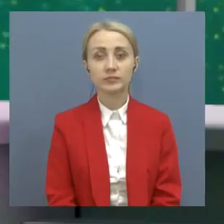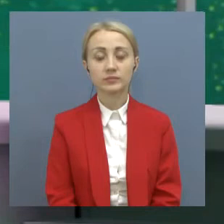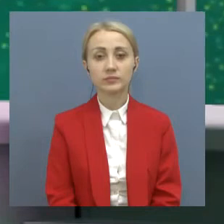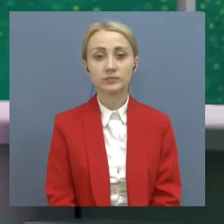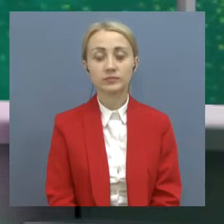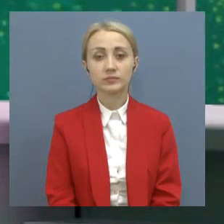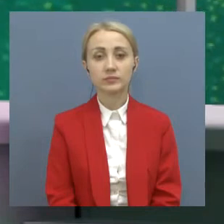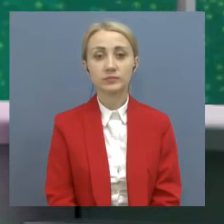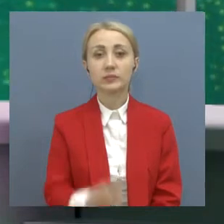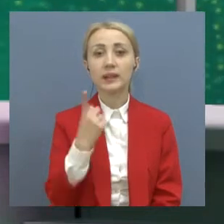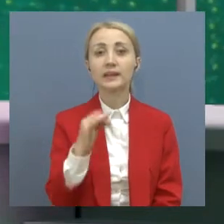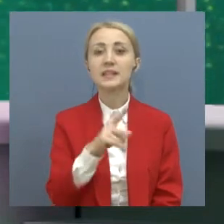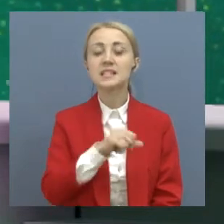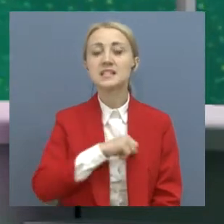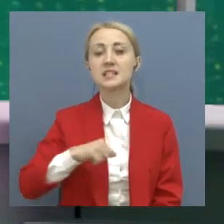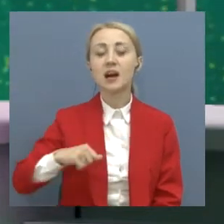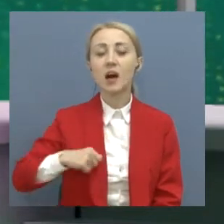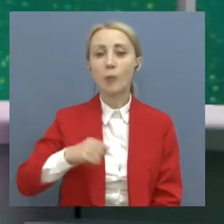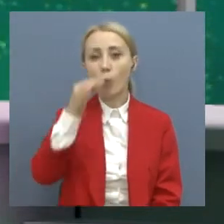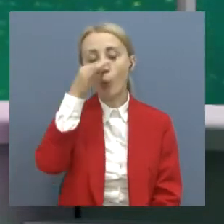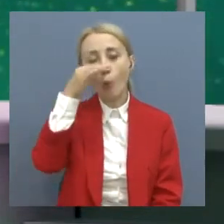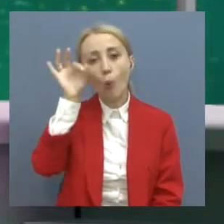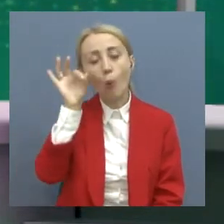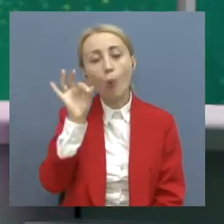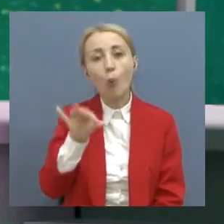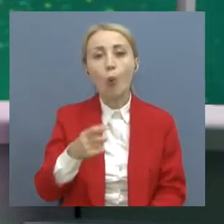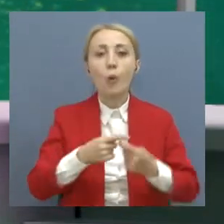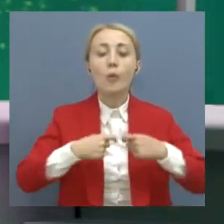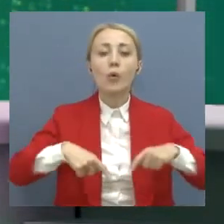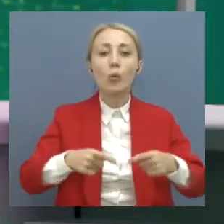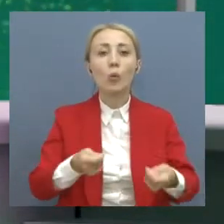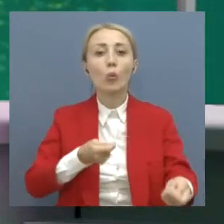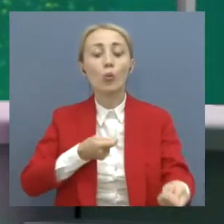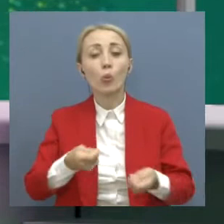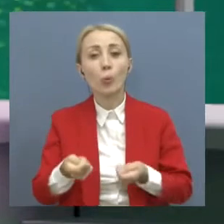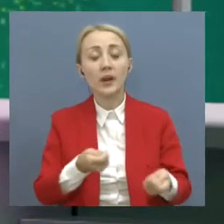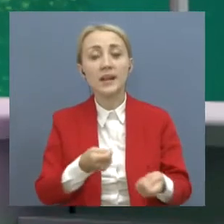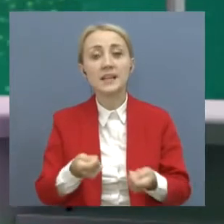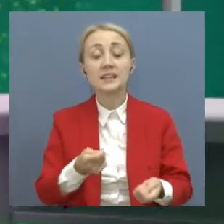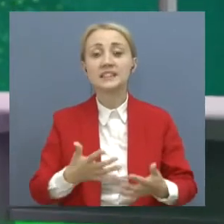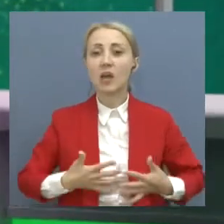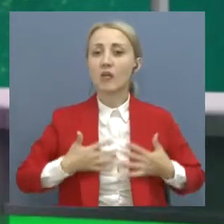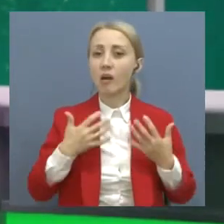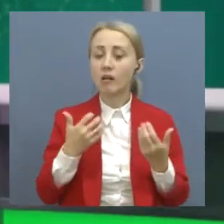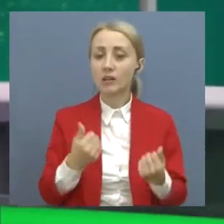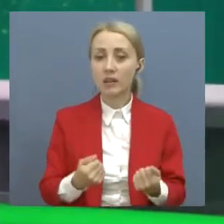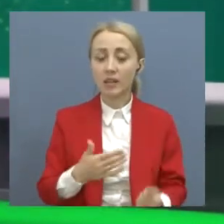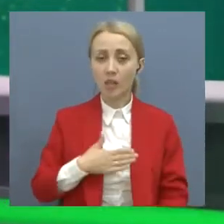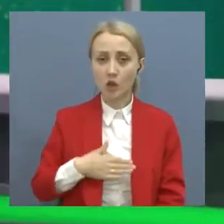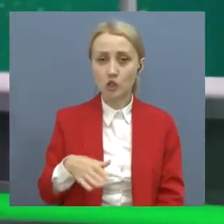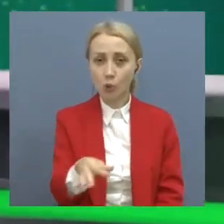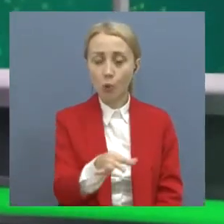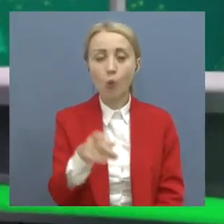Дәрігер болу жүре пайда болған емес, туа біткен қасиет. Еліміздің денсаулық сақтау саласының үздігі. Қатардағы хирургтан басшы қызметіне